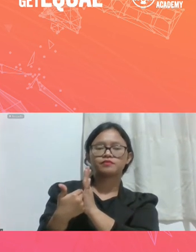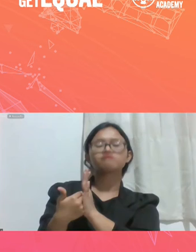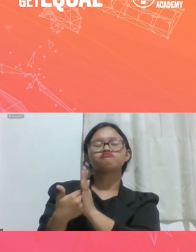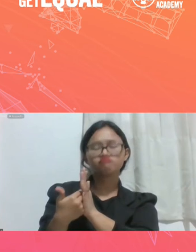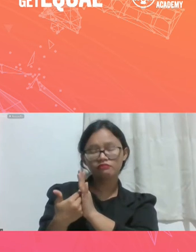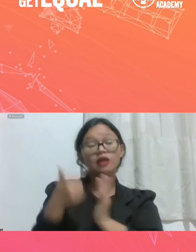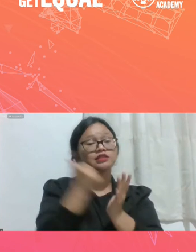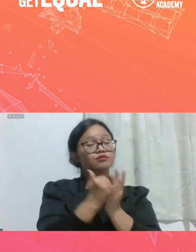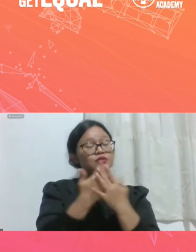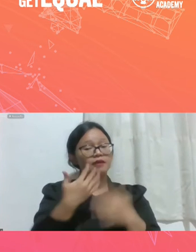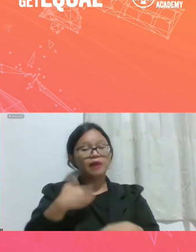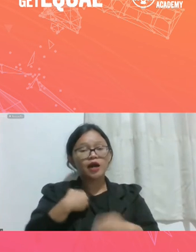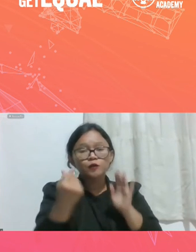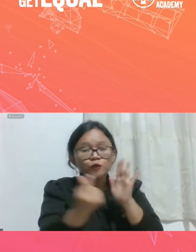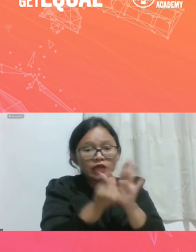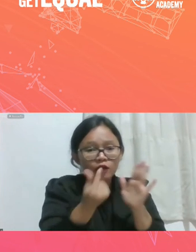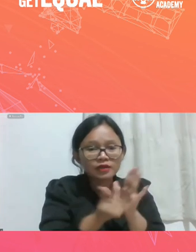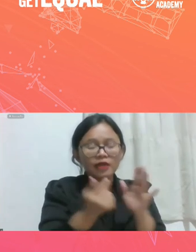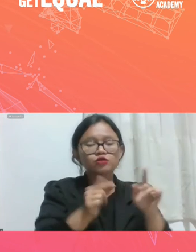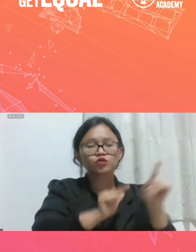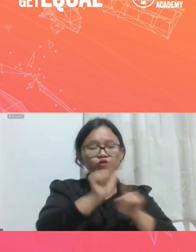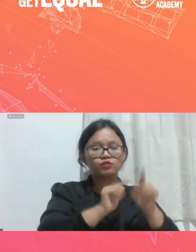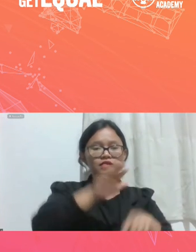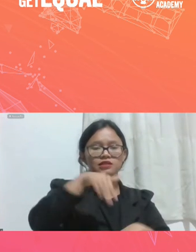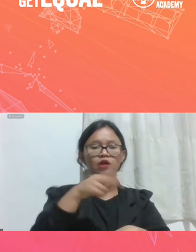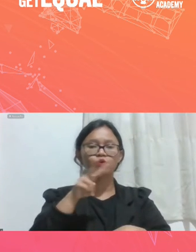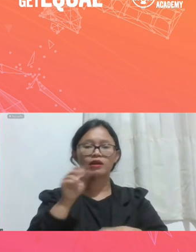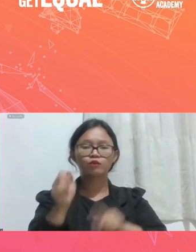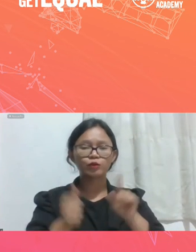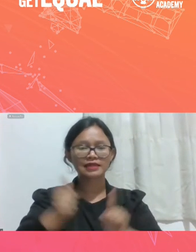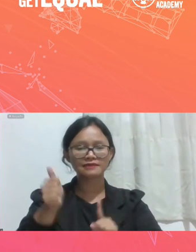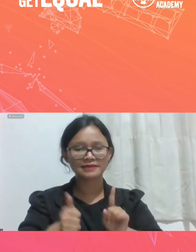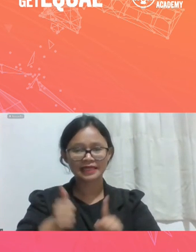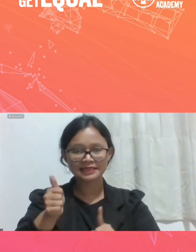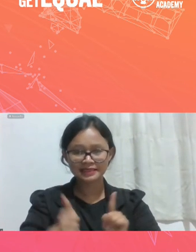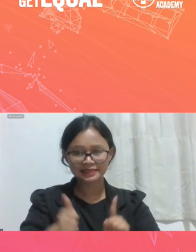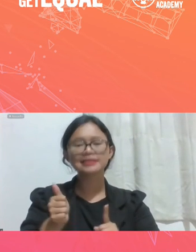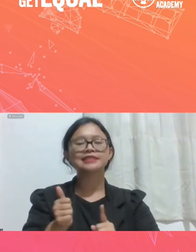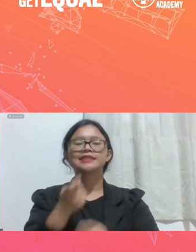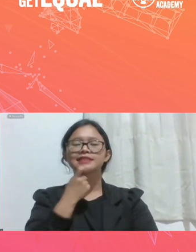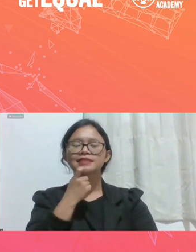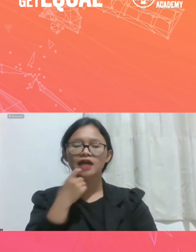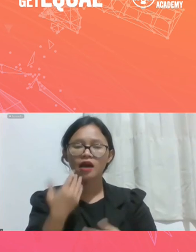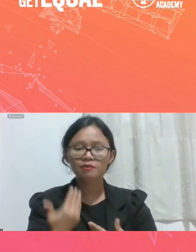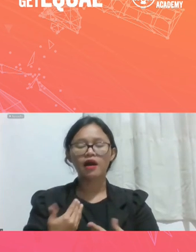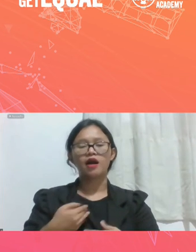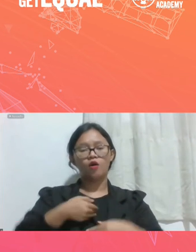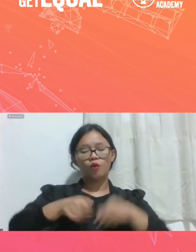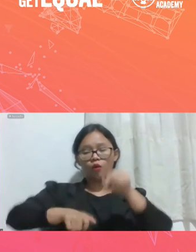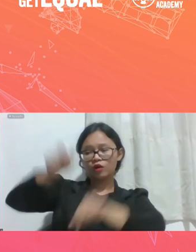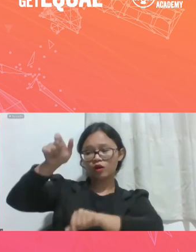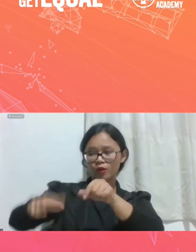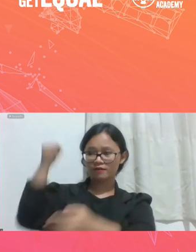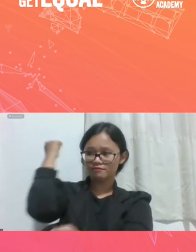Alhamdulillah Undang-Undang 17 tahun 2016 tentang penambahan hukuman bagi para pelaku, ya